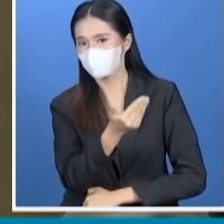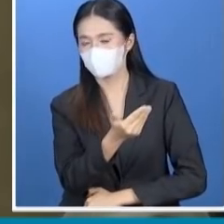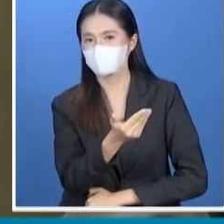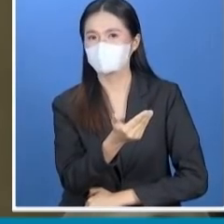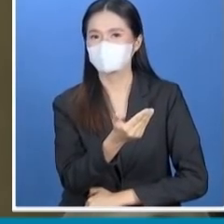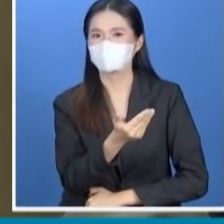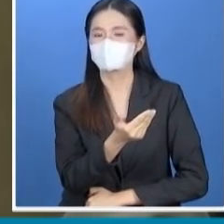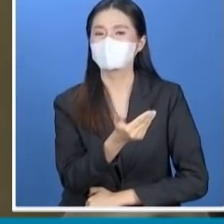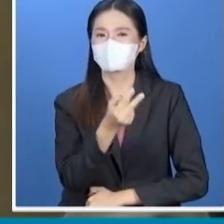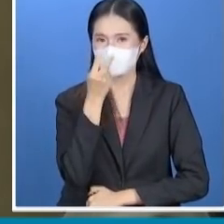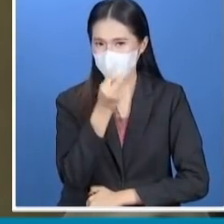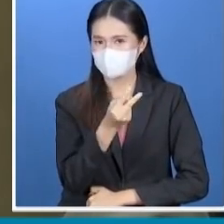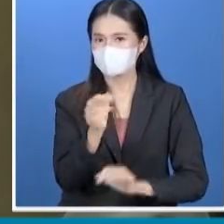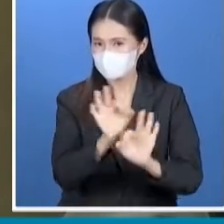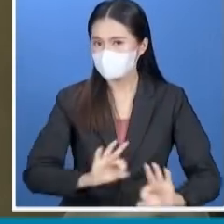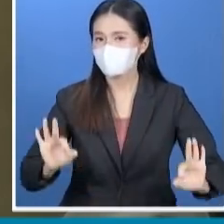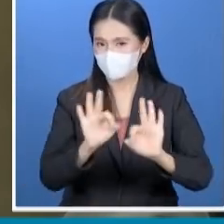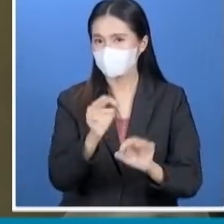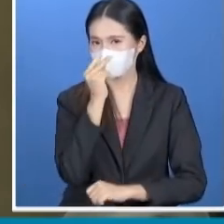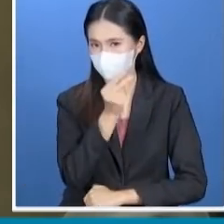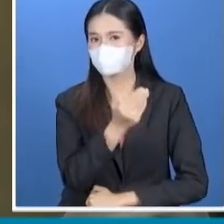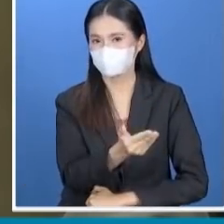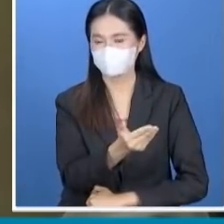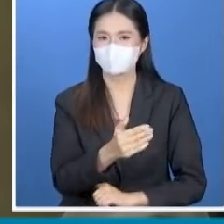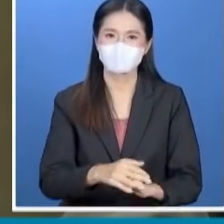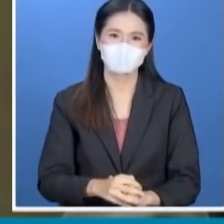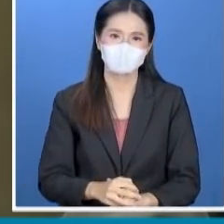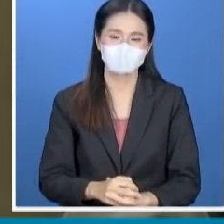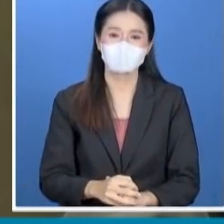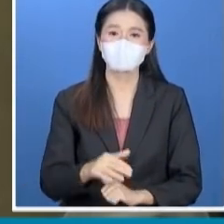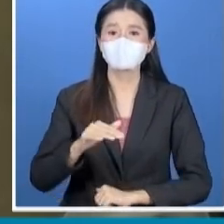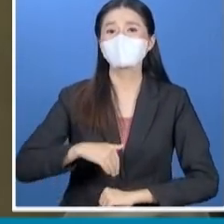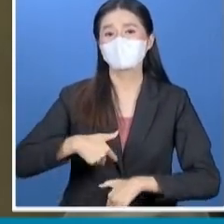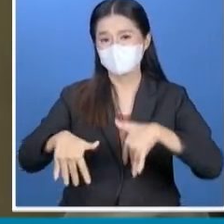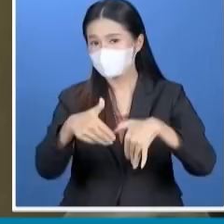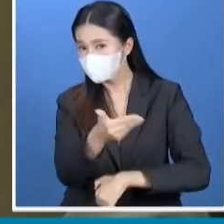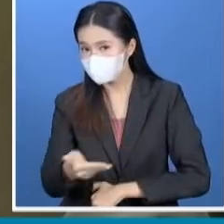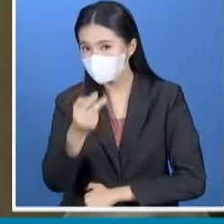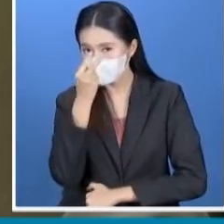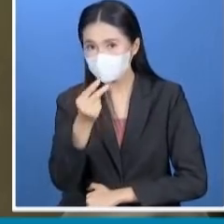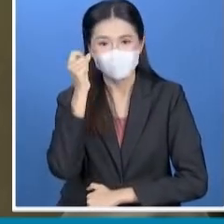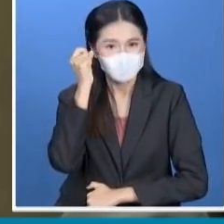ยเล็งเห็นถึงความจำเป็นอย่างยิ่งที่จะให้พี่น้องประชาชนได้มีความเข้าใ